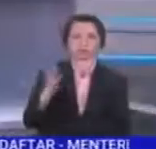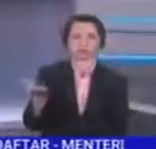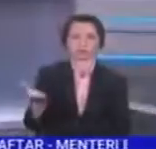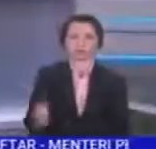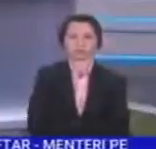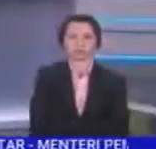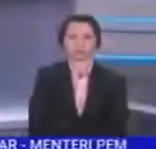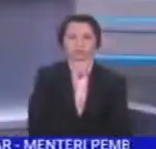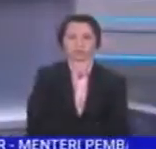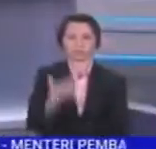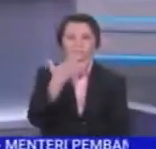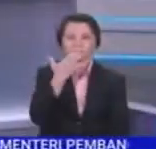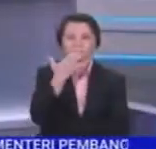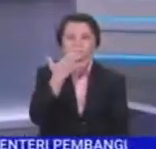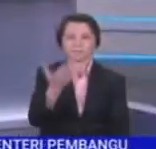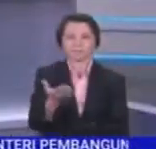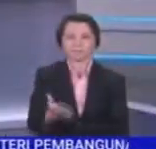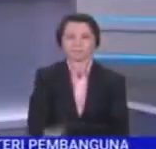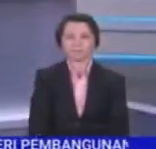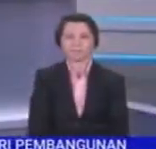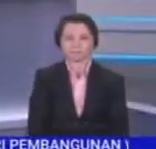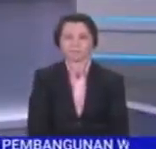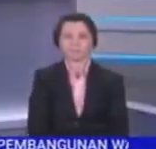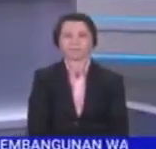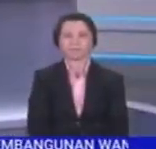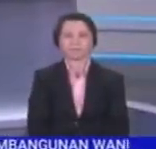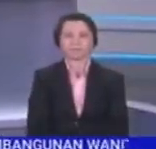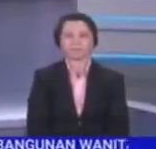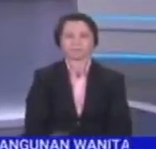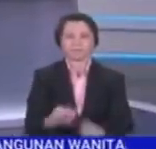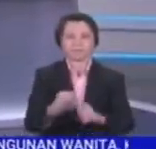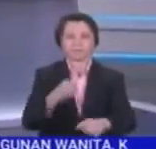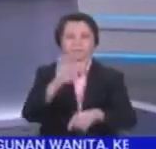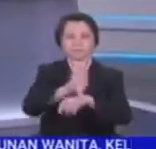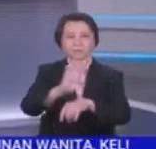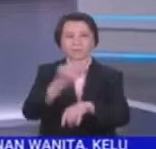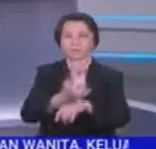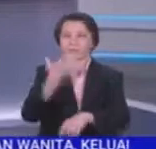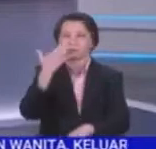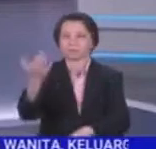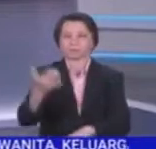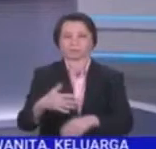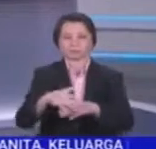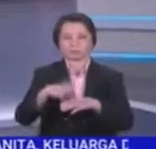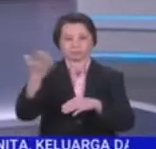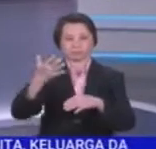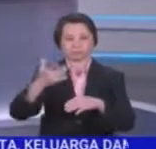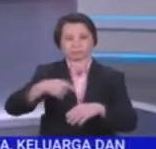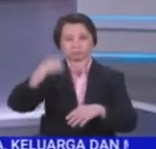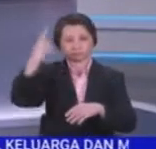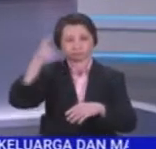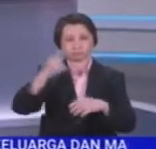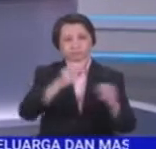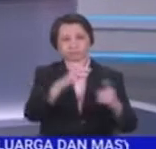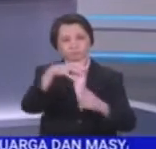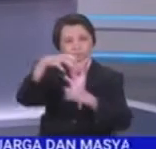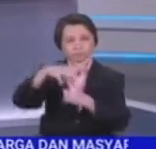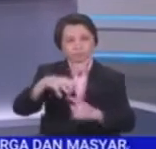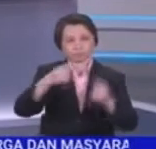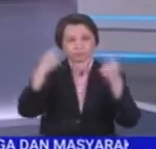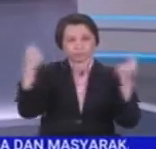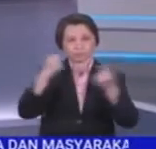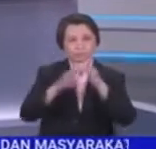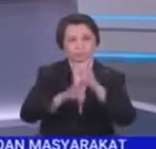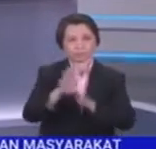Hai terbaik Cina terima kasih langsung dari Stadion Nasional Bukit Jalil by selepas kekayaan menghancurkan kejohanan Carnival